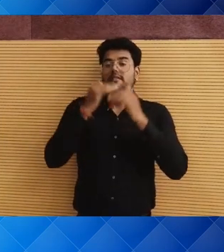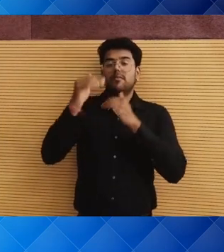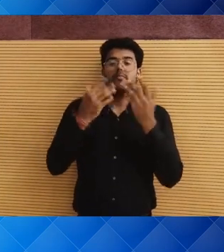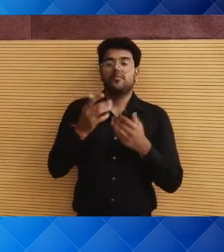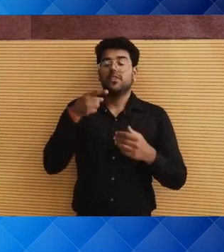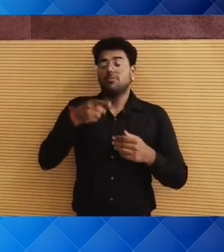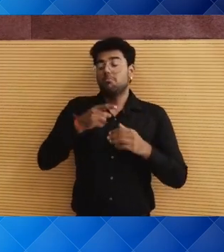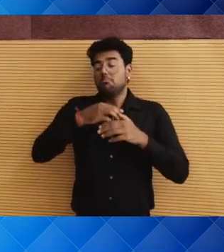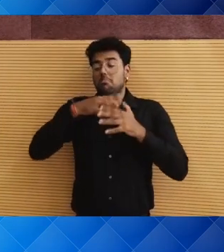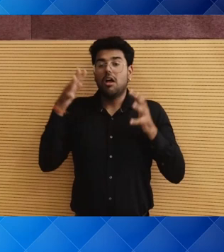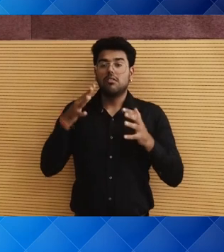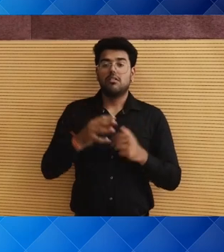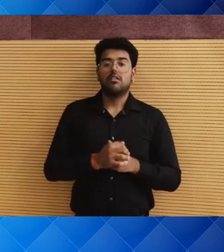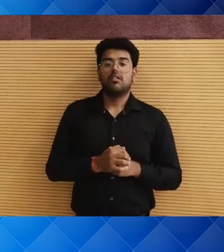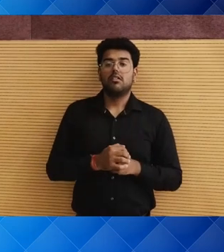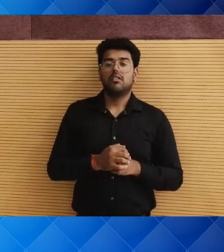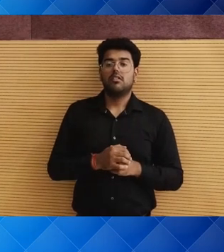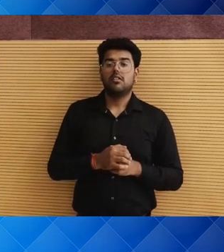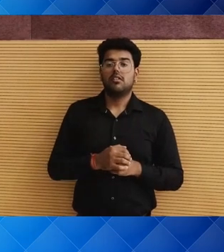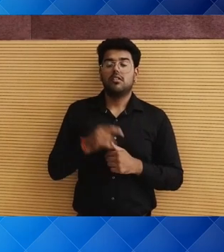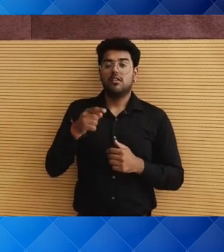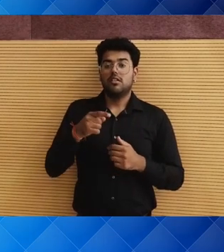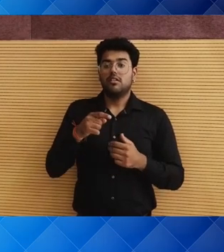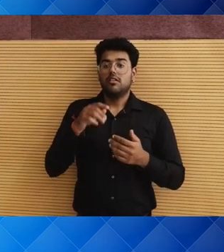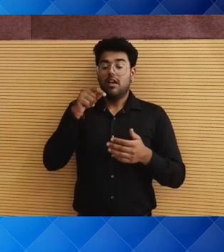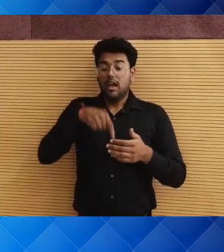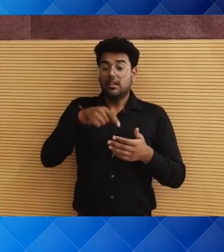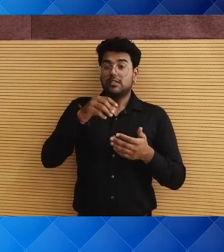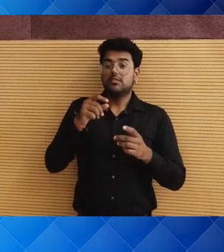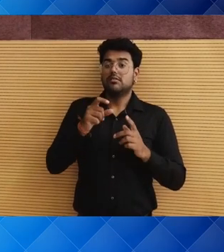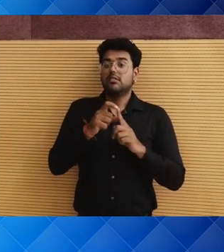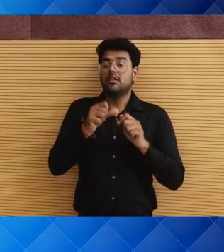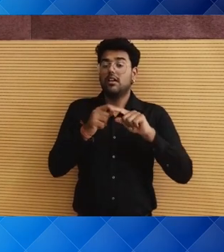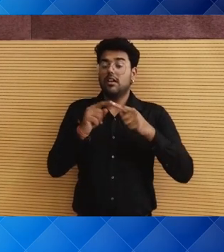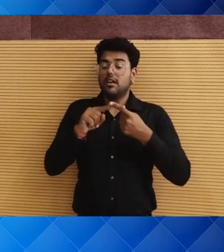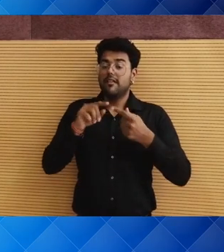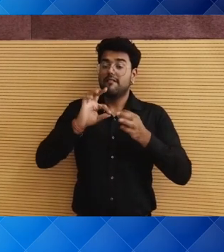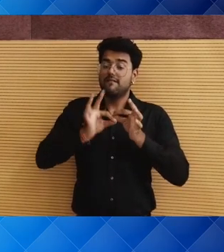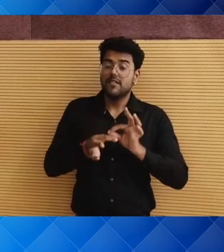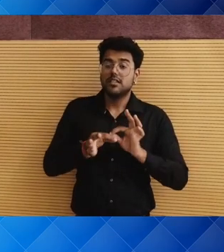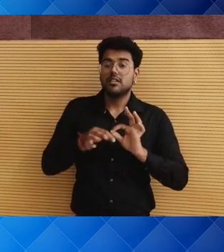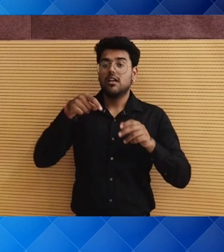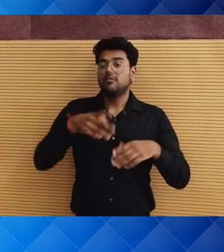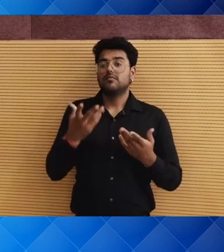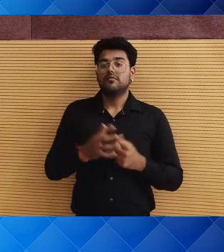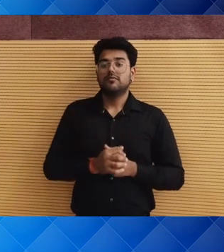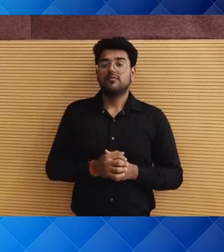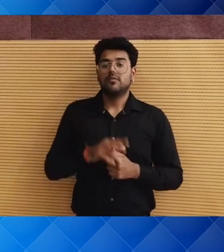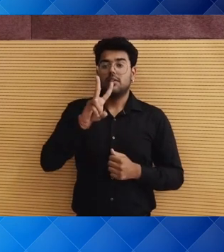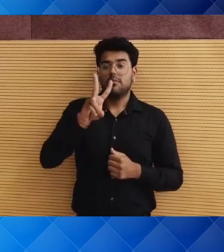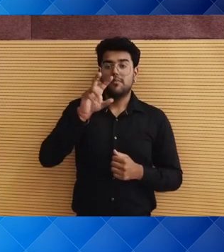एक बहुत बड़ी लैंडमार्क डेट आज हमने बनाया। आज है